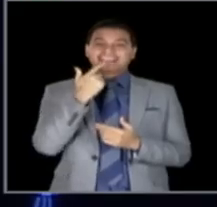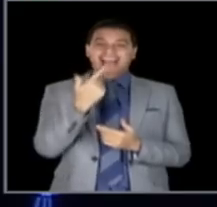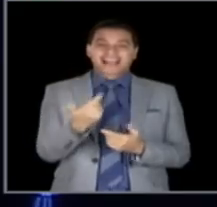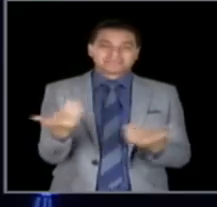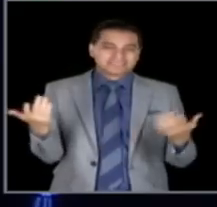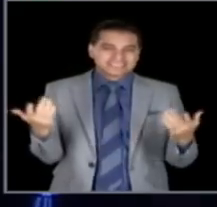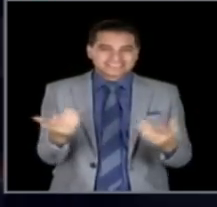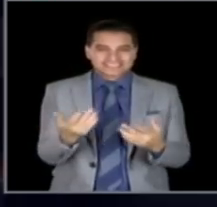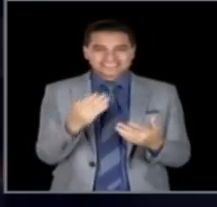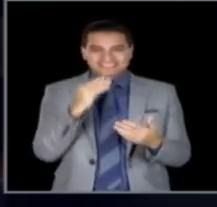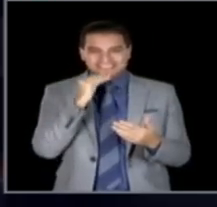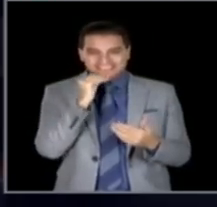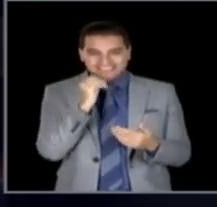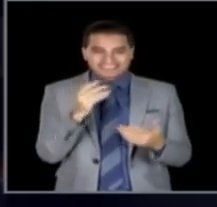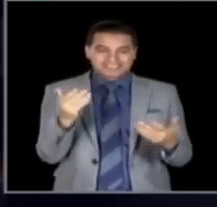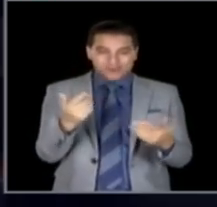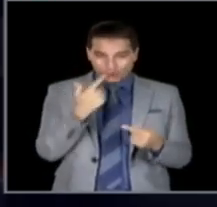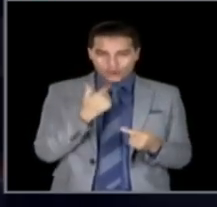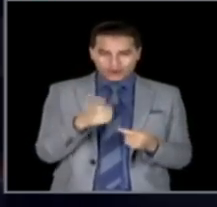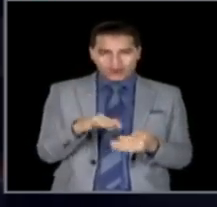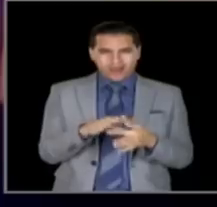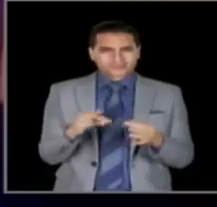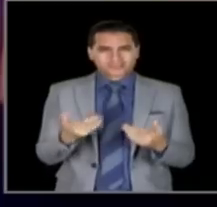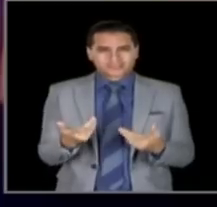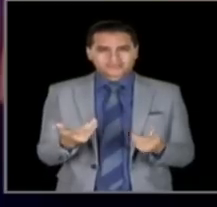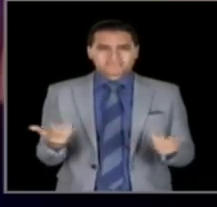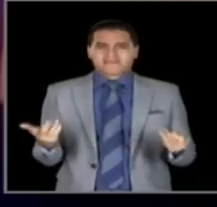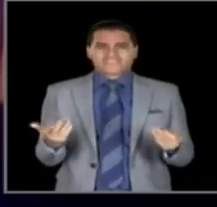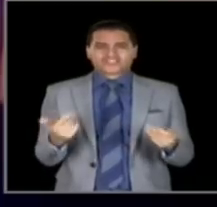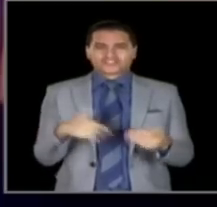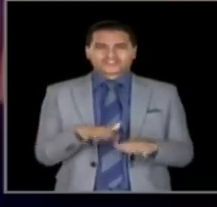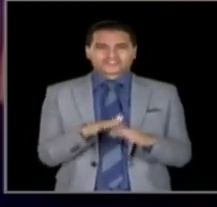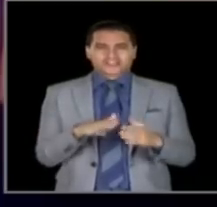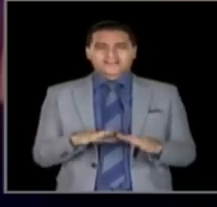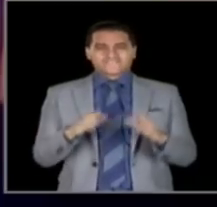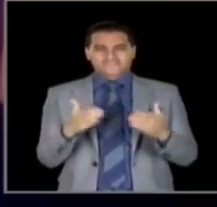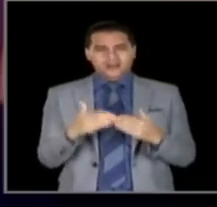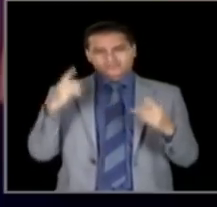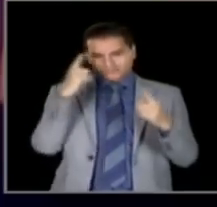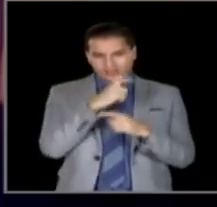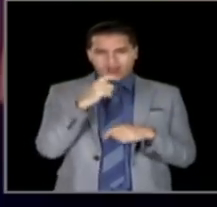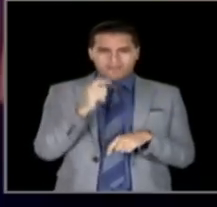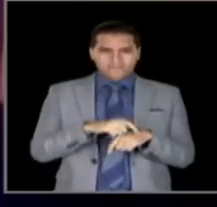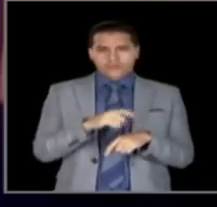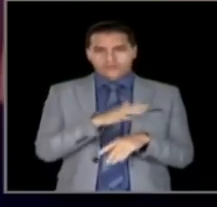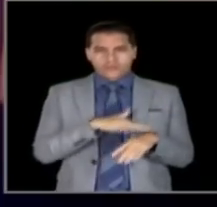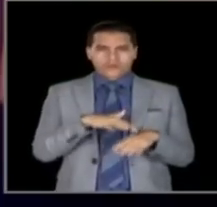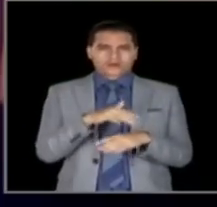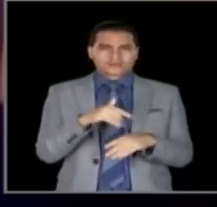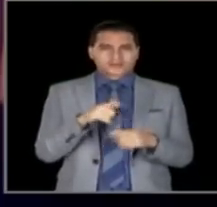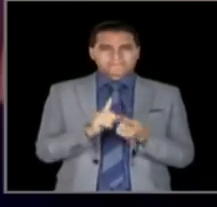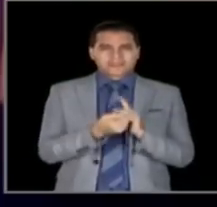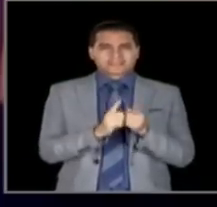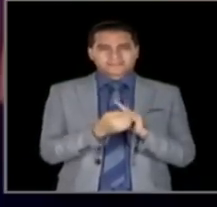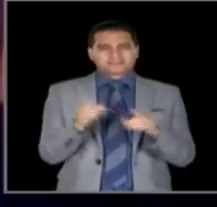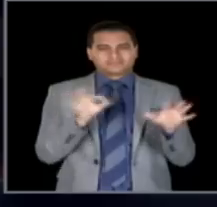حصل النهارده. ايه يا ابتسام احكي لنا ايه اللي حصل النهارده؟ ما فيش، الفريق يعني ايه الظروف، بس الحمد لله اتجمعنا يعني، وان شاء الله